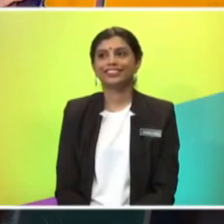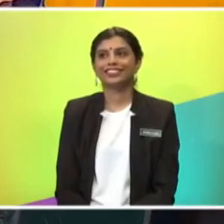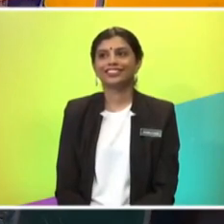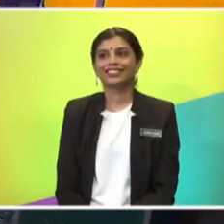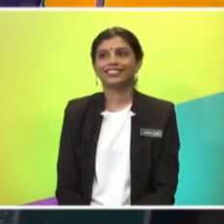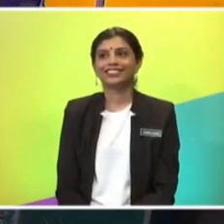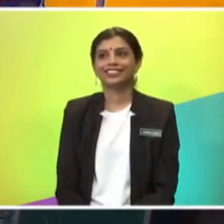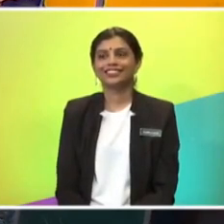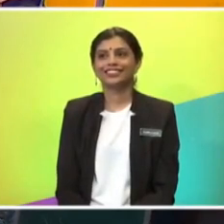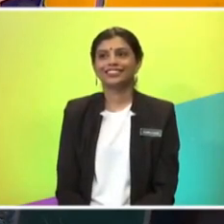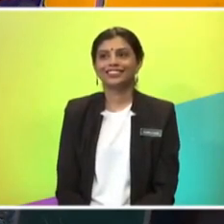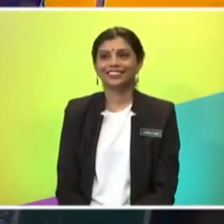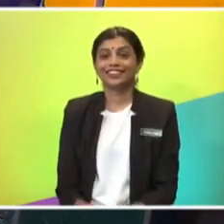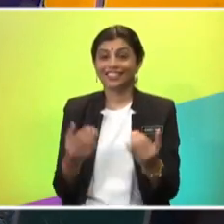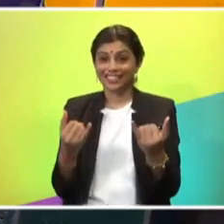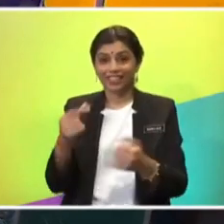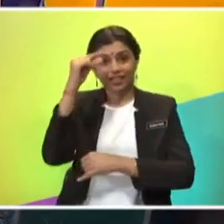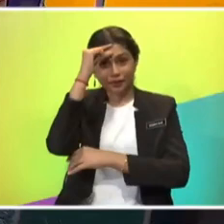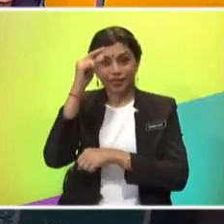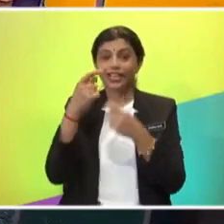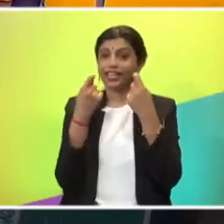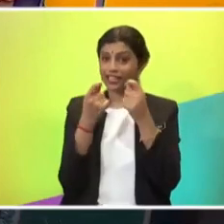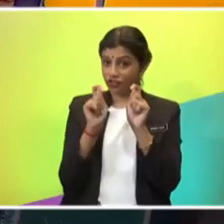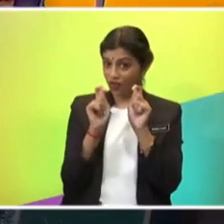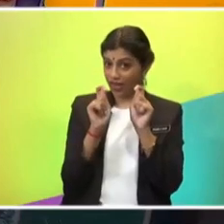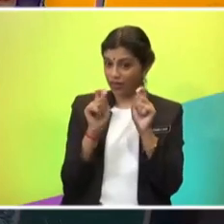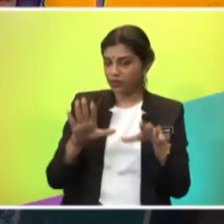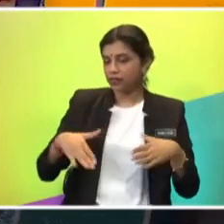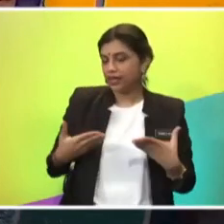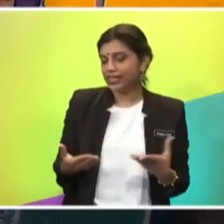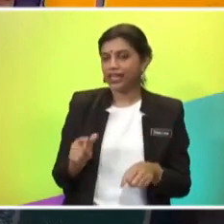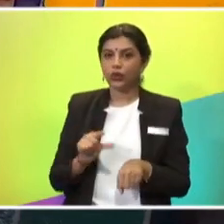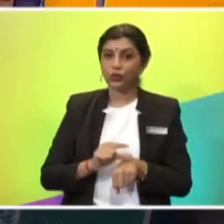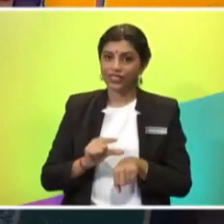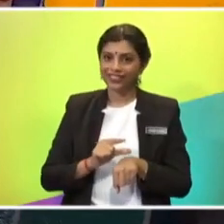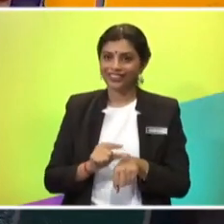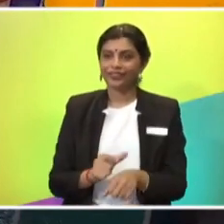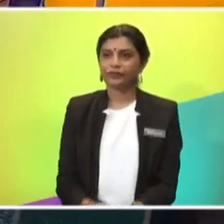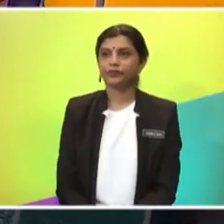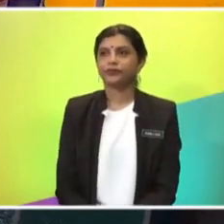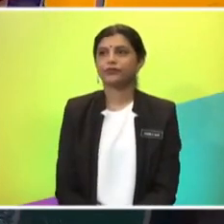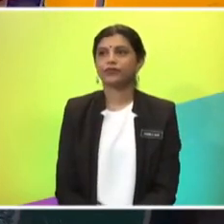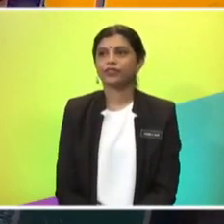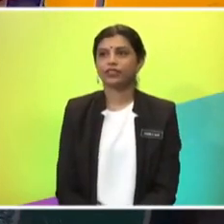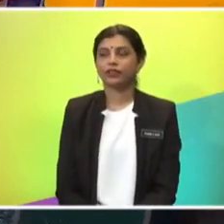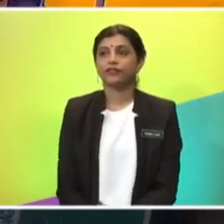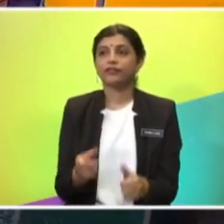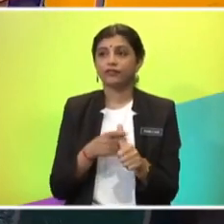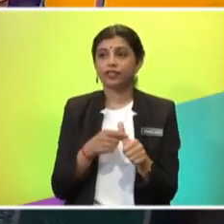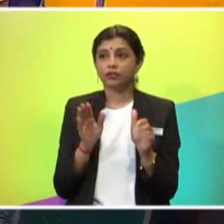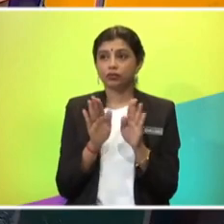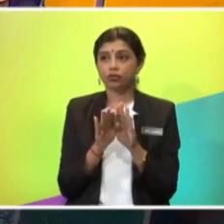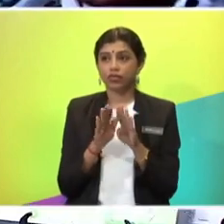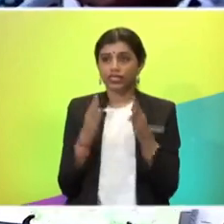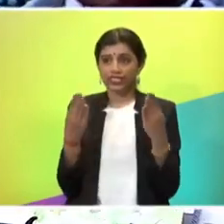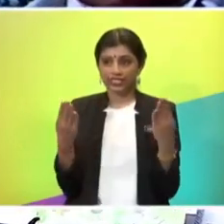untuk cuba cash test tu. Okey, boleh cikgu. Okey, cuba macam mana nak guna cash test tu. Okey. Mula-mula buka dahulu. Mula-mula kita